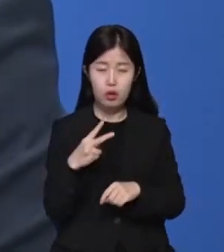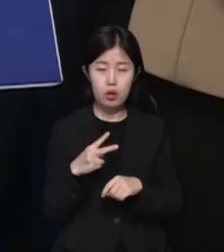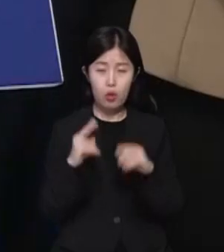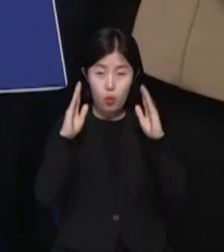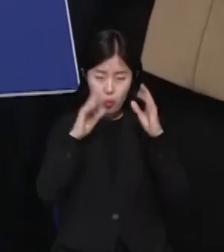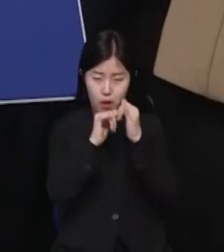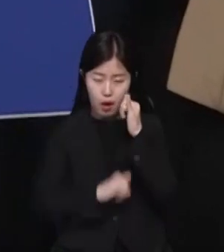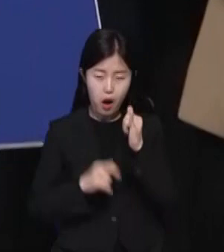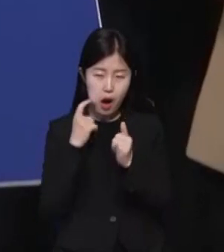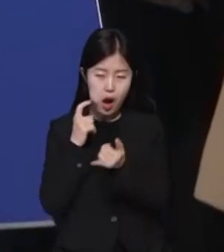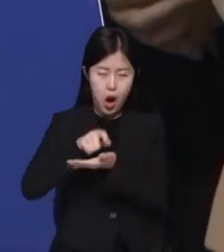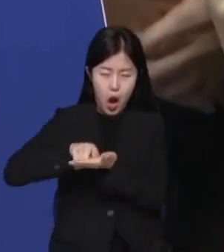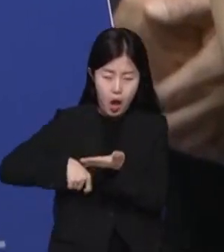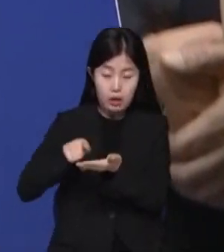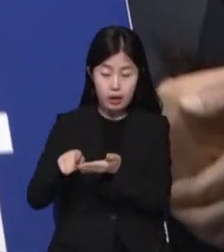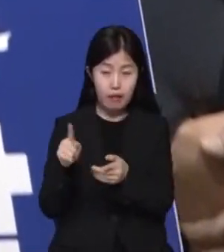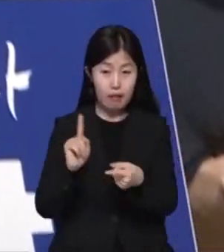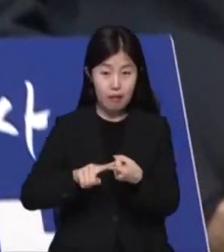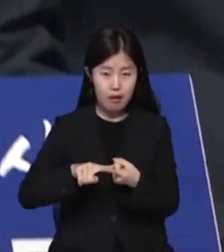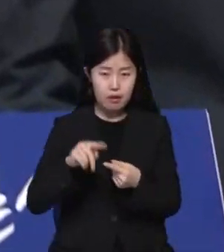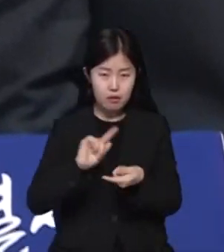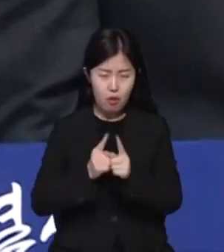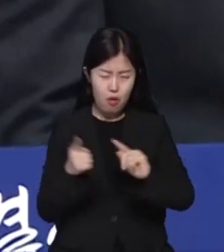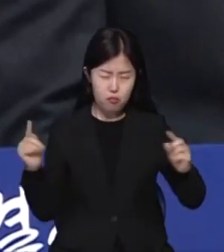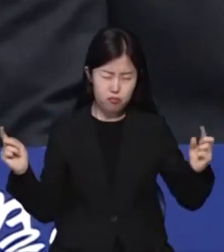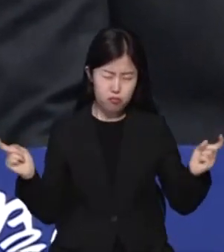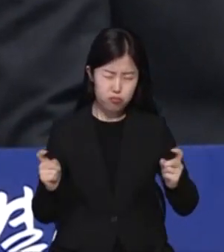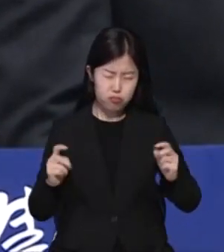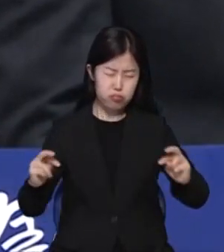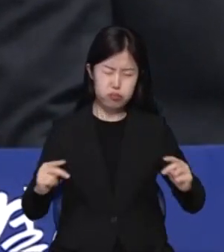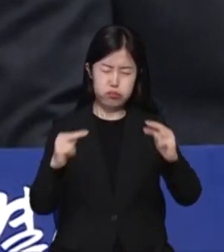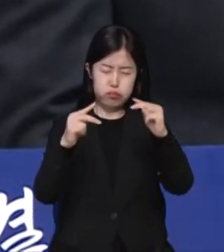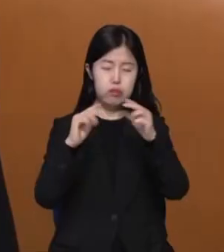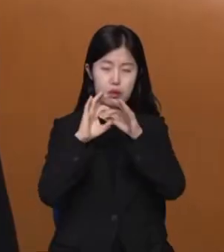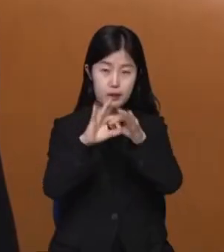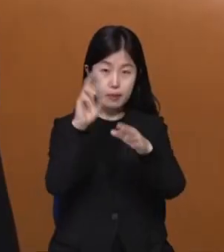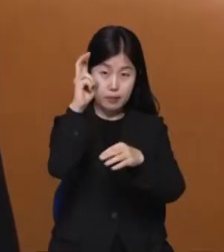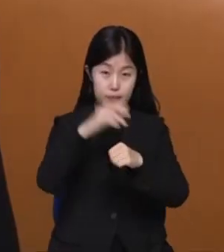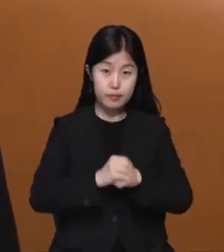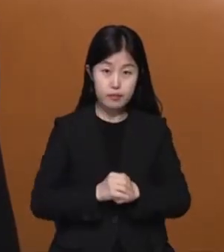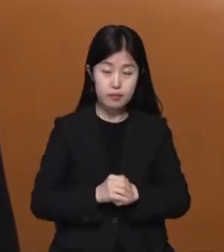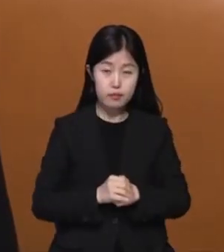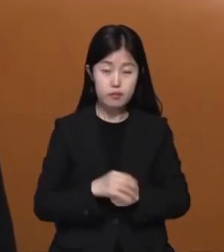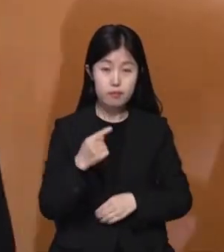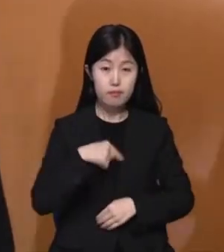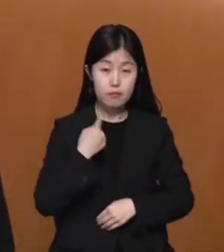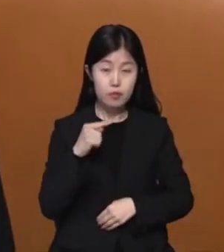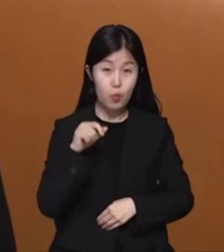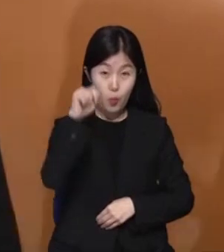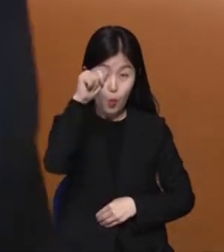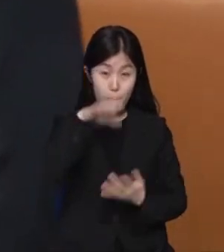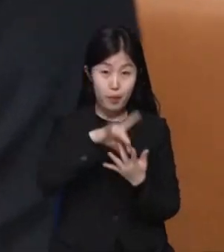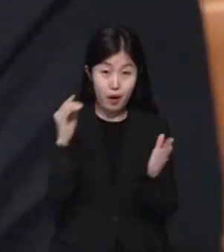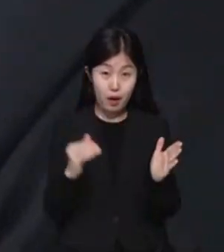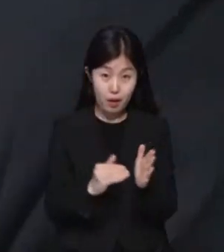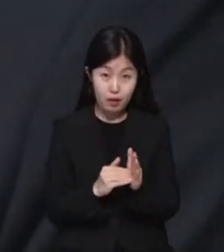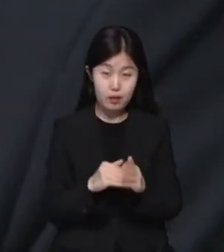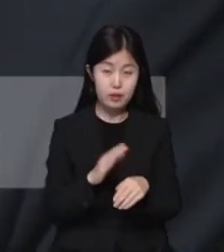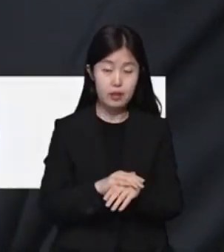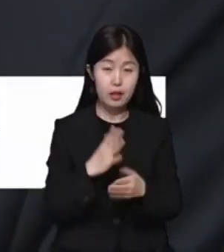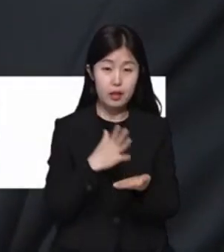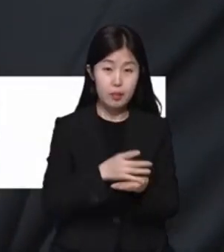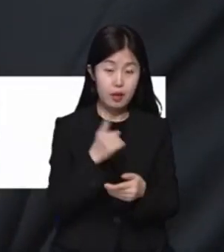등에 대한 양측의 공방이 더욱 치열해질 전망입니다 단수 공천이 확정된 담양 한평 장성